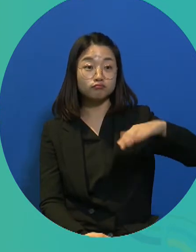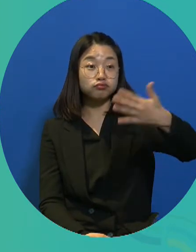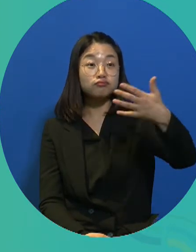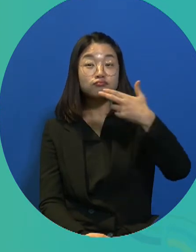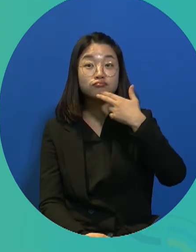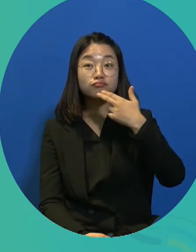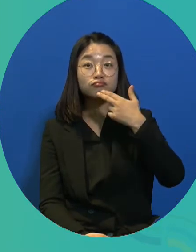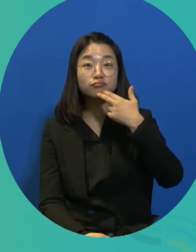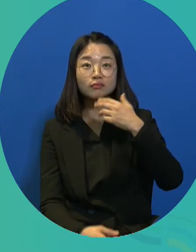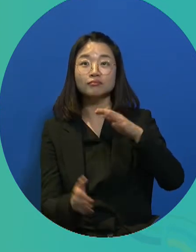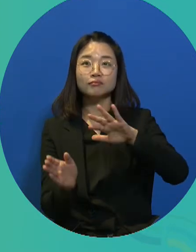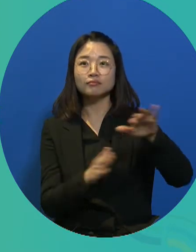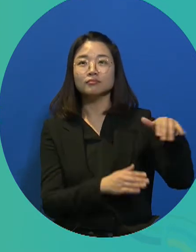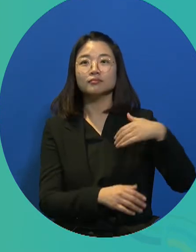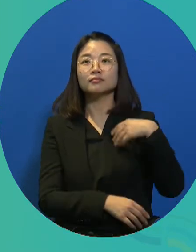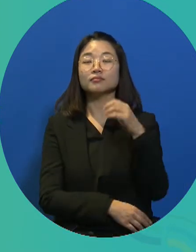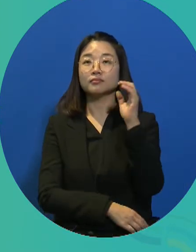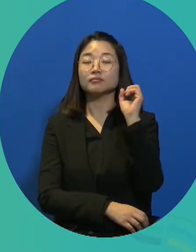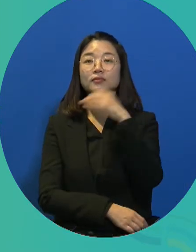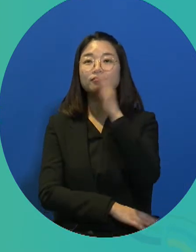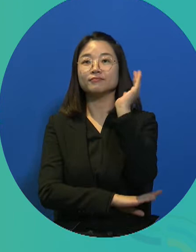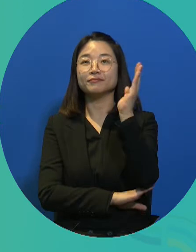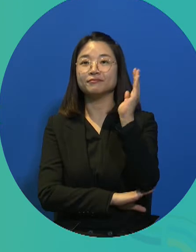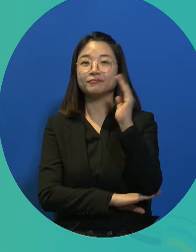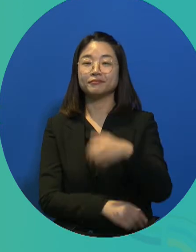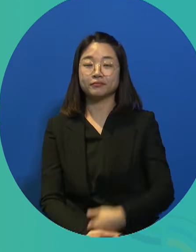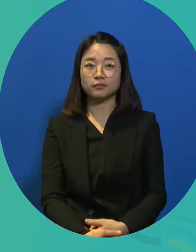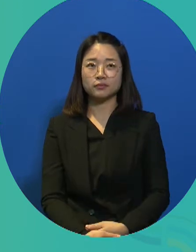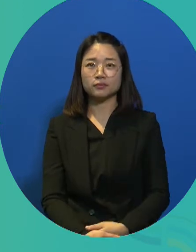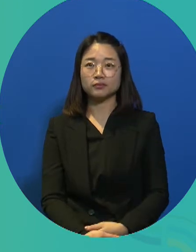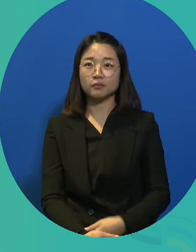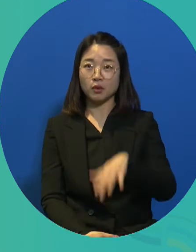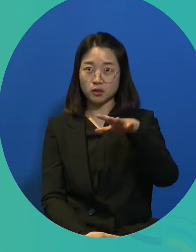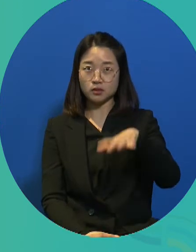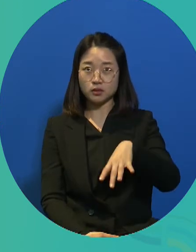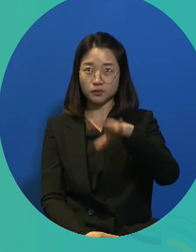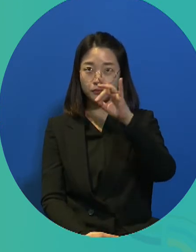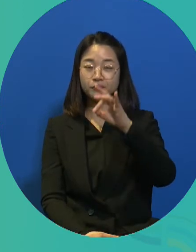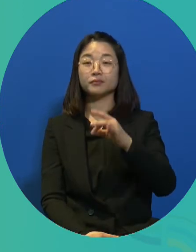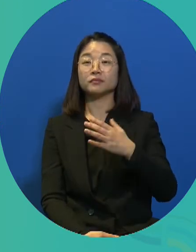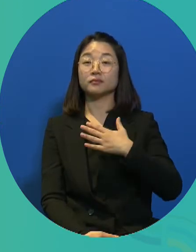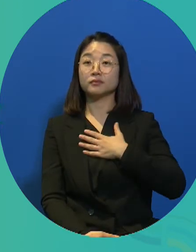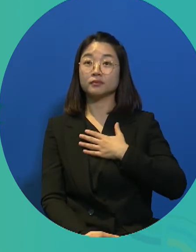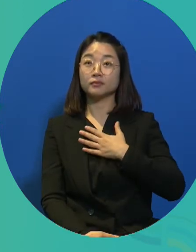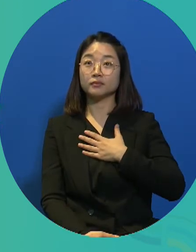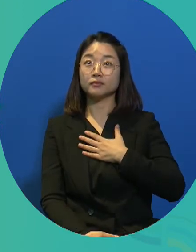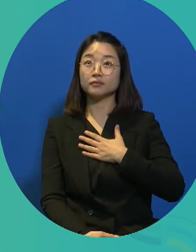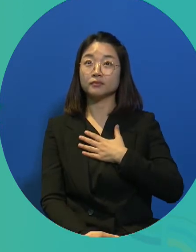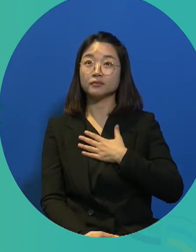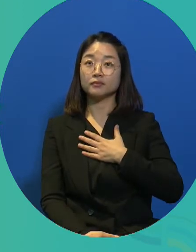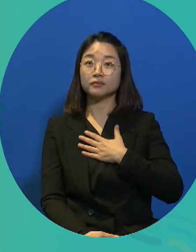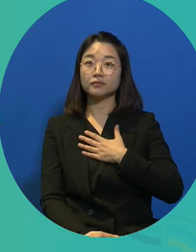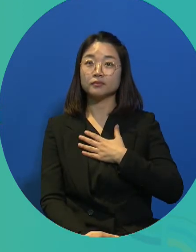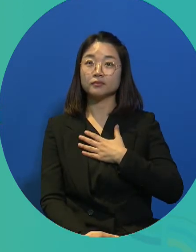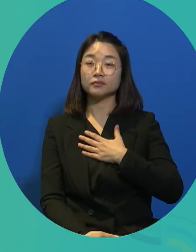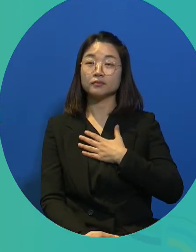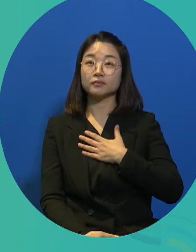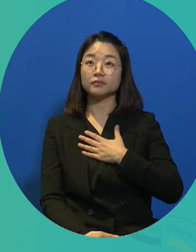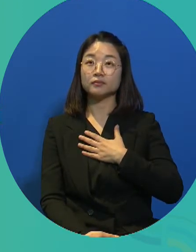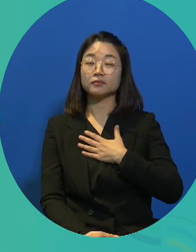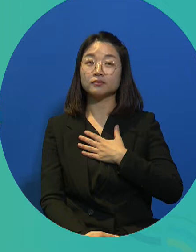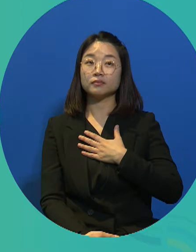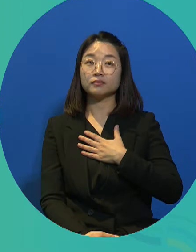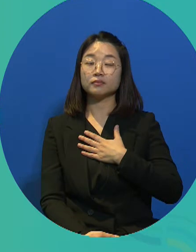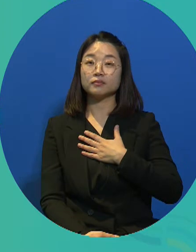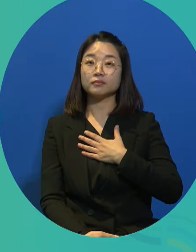때문에 계속해서 진행을 하도록 하겠습니다. 먼저 저희가 디볼루션에 대해서 말씀을 드리도록 하겠습니다. 이것은